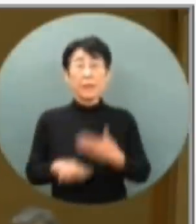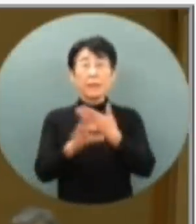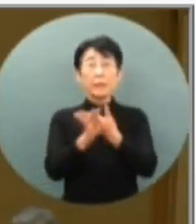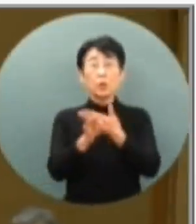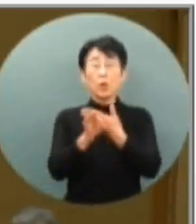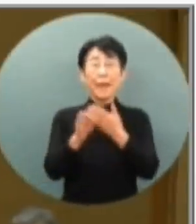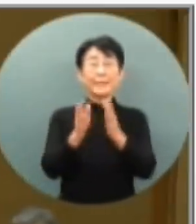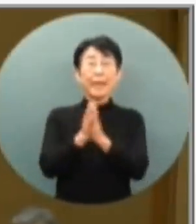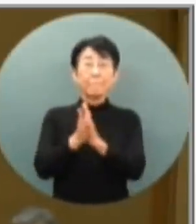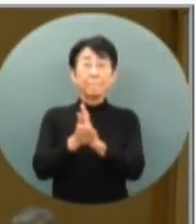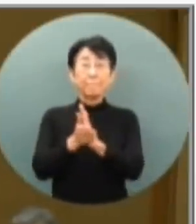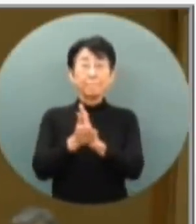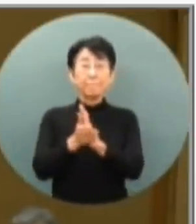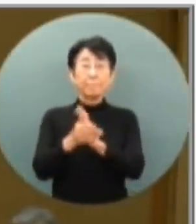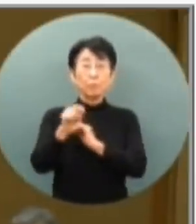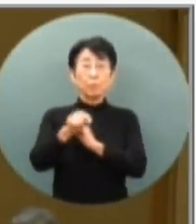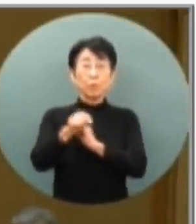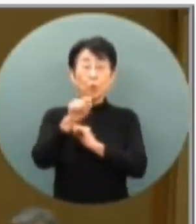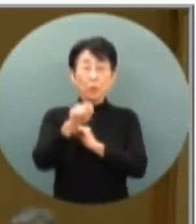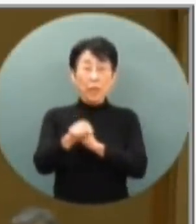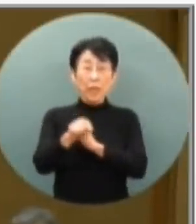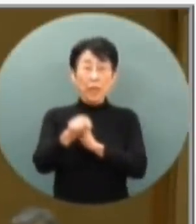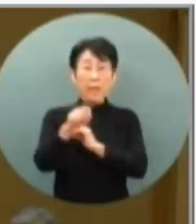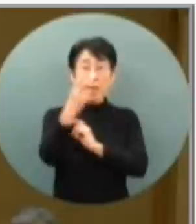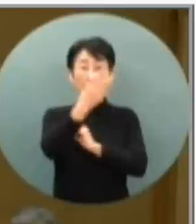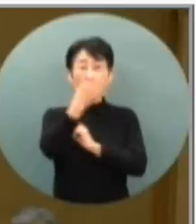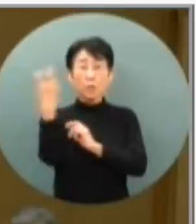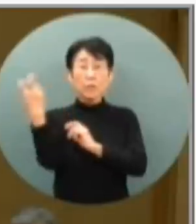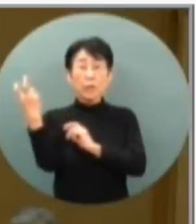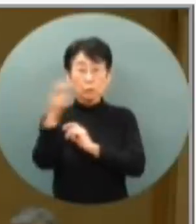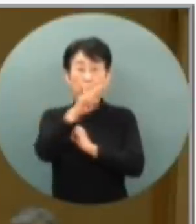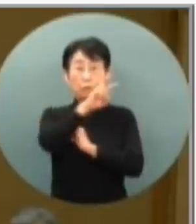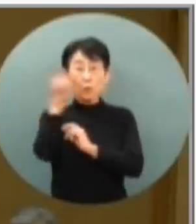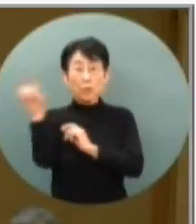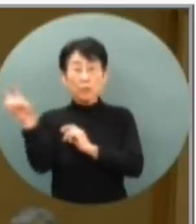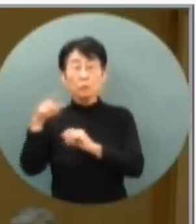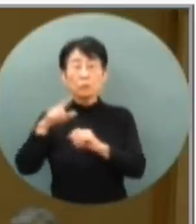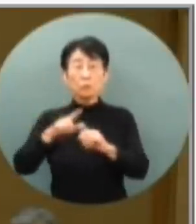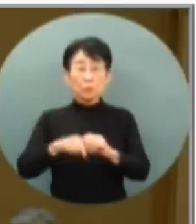のモニタリングを輪番制でやっていく、